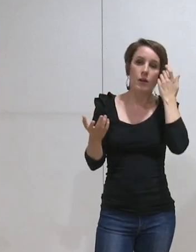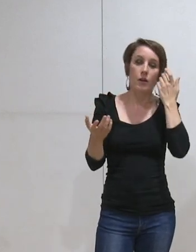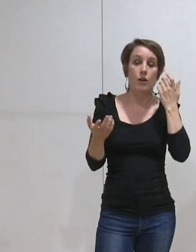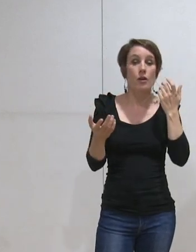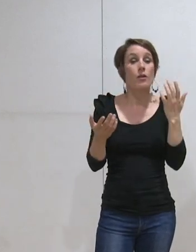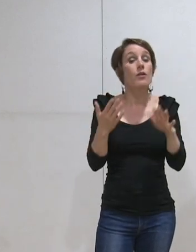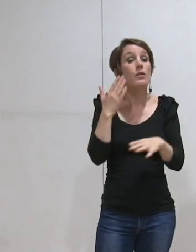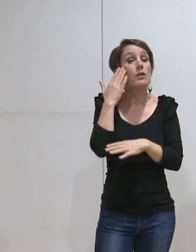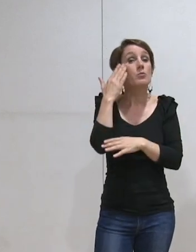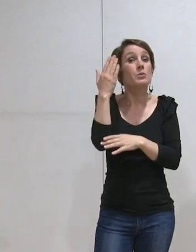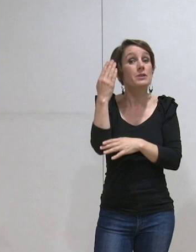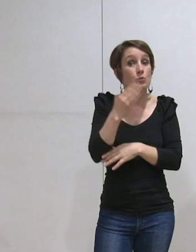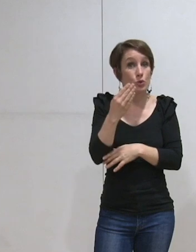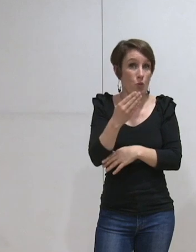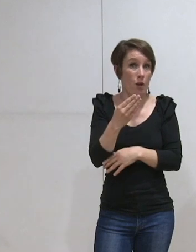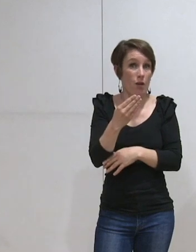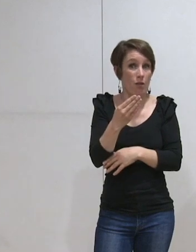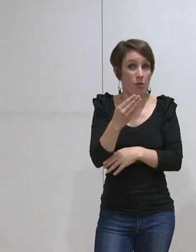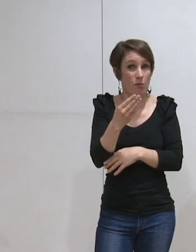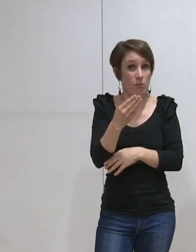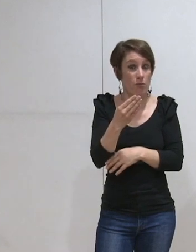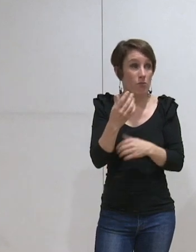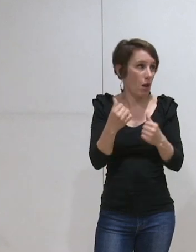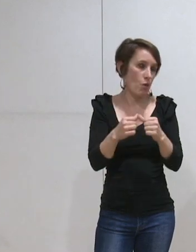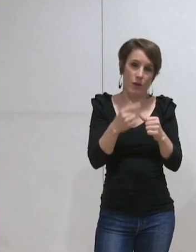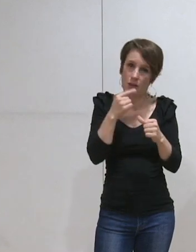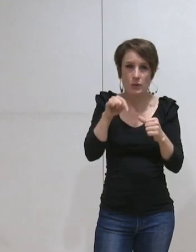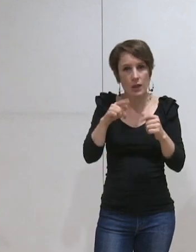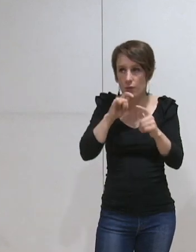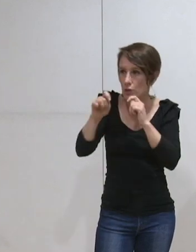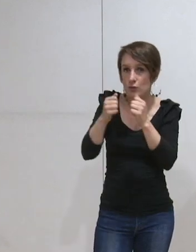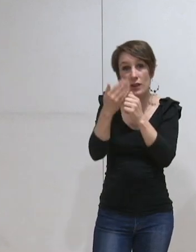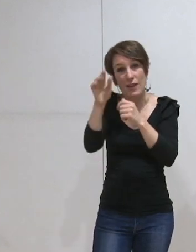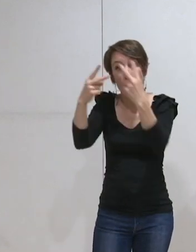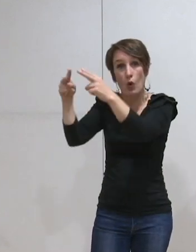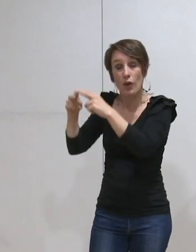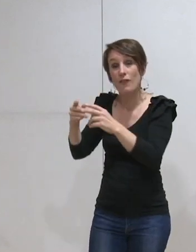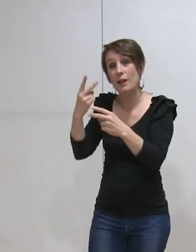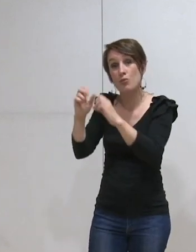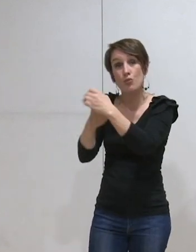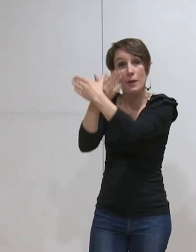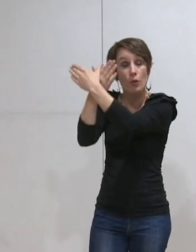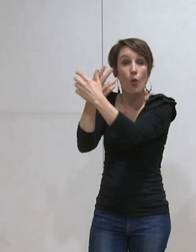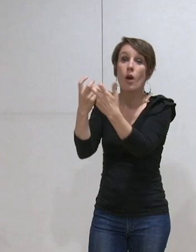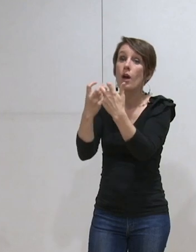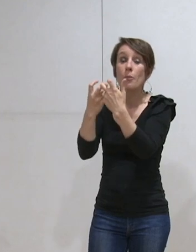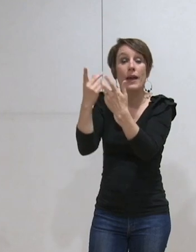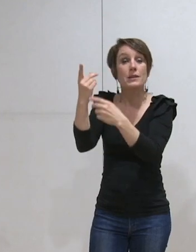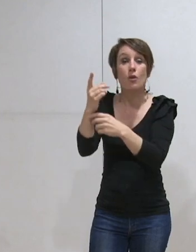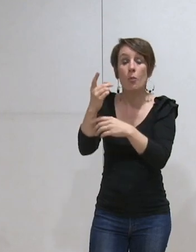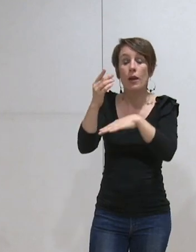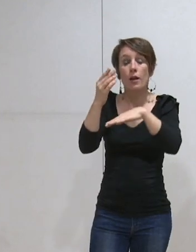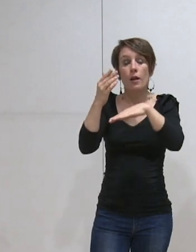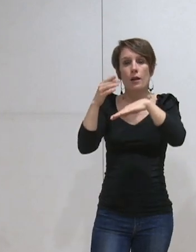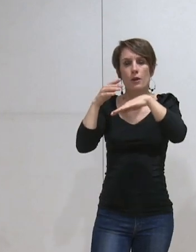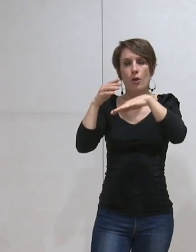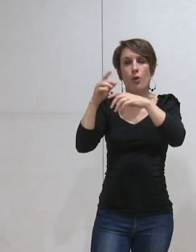nécessiterait d'être étudié collectivement avec les autres communes de la Métro puisque certains par exemple à Saint-Martin de vinou et à Saint-Martin